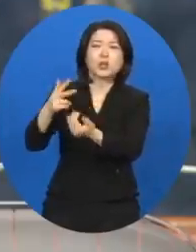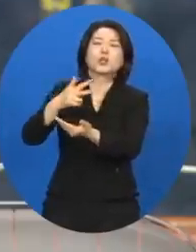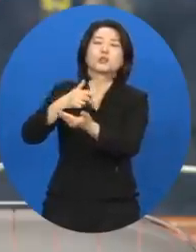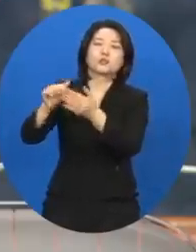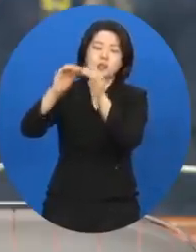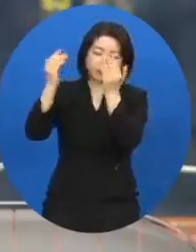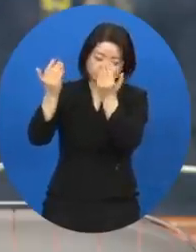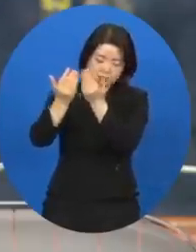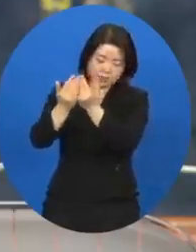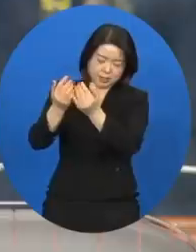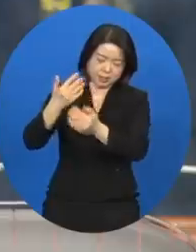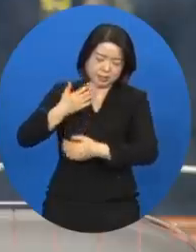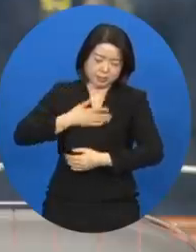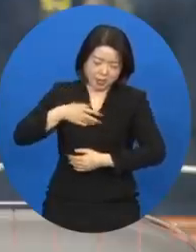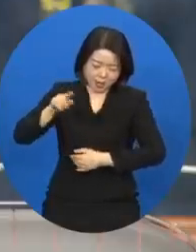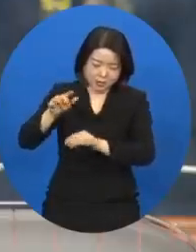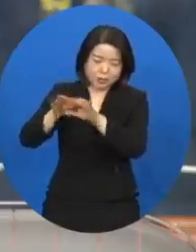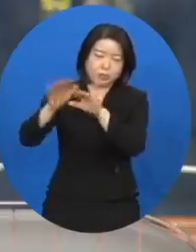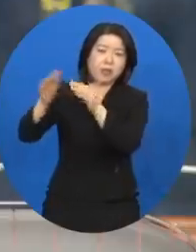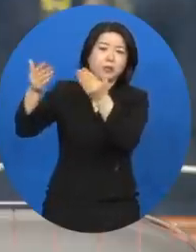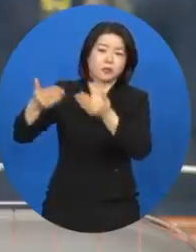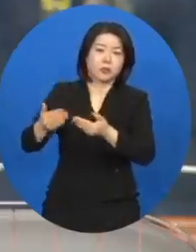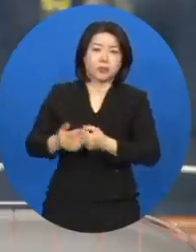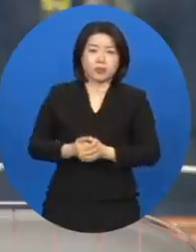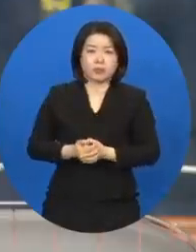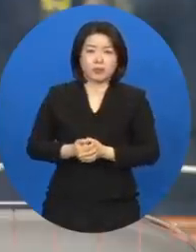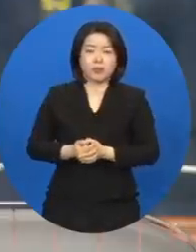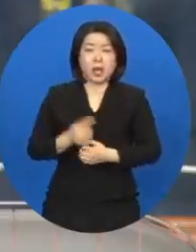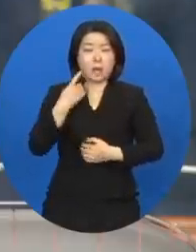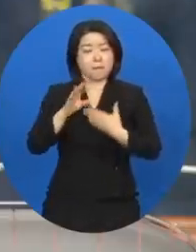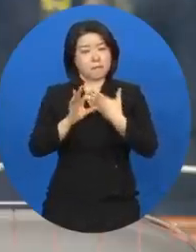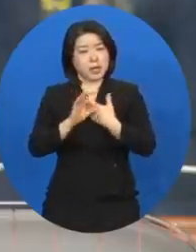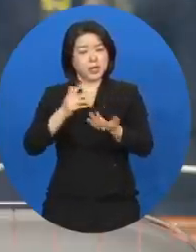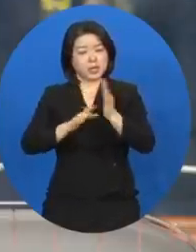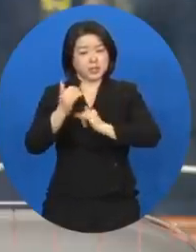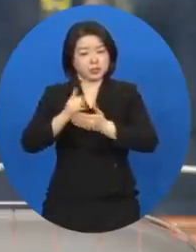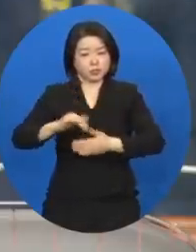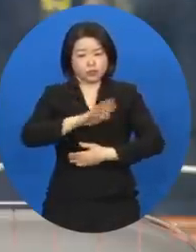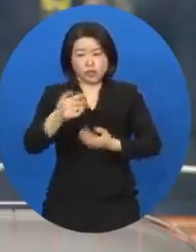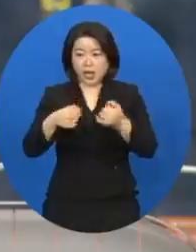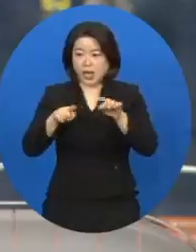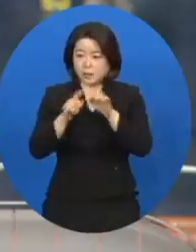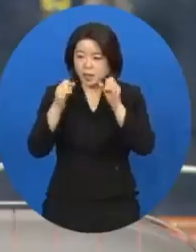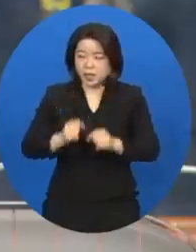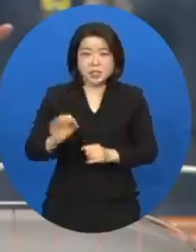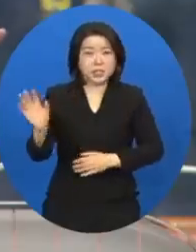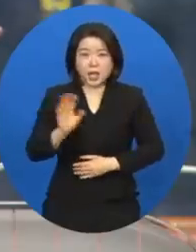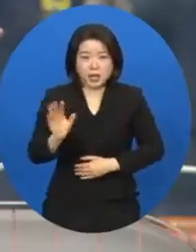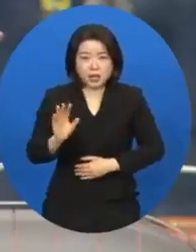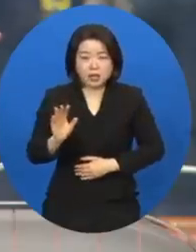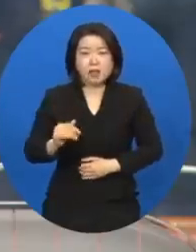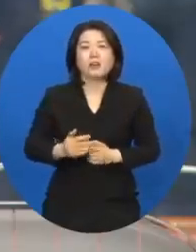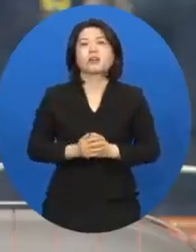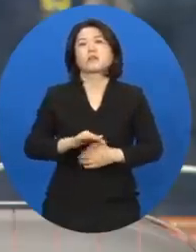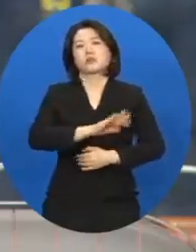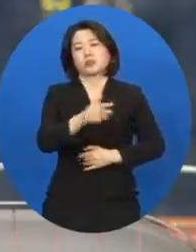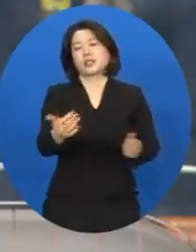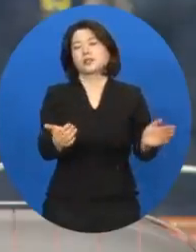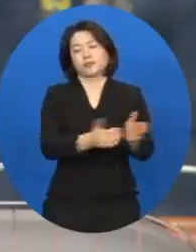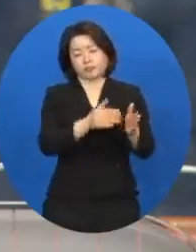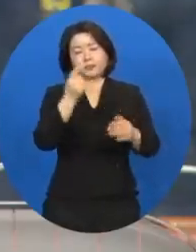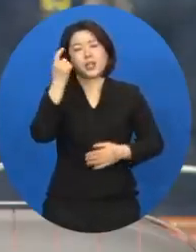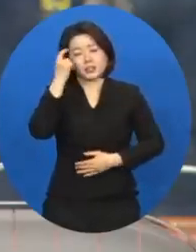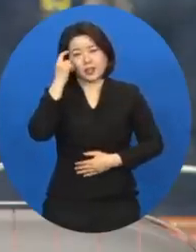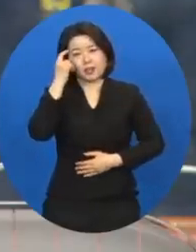주시고, 만약에 예수님이 우리와 함께 계신 게 아니라면 우리는 진짜 끝났다,